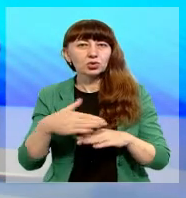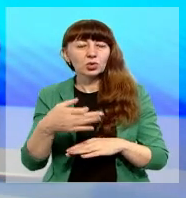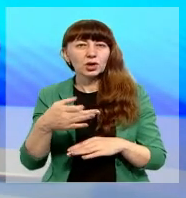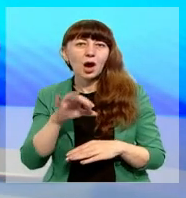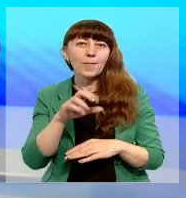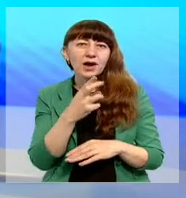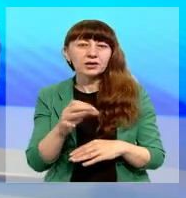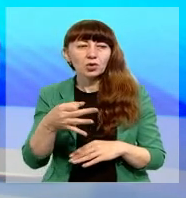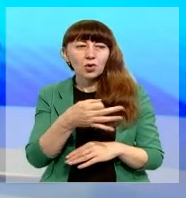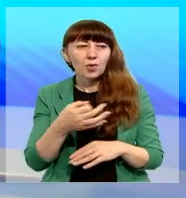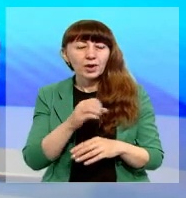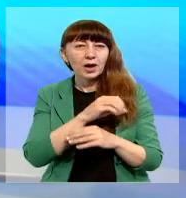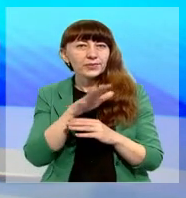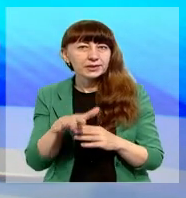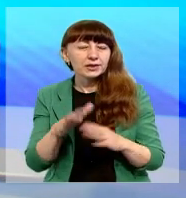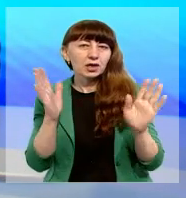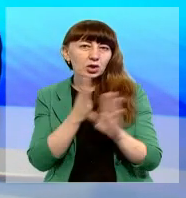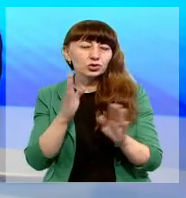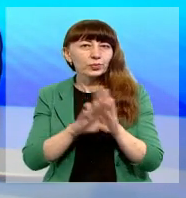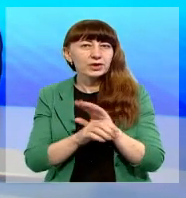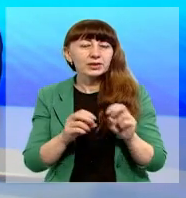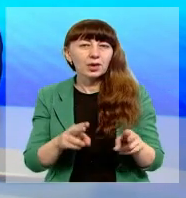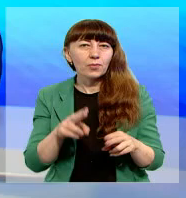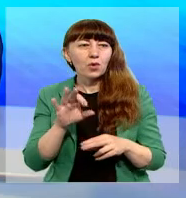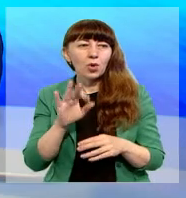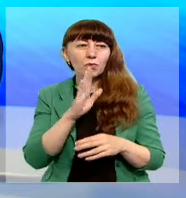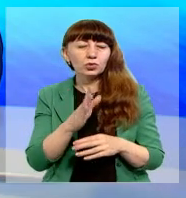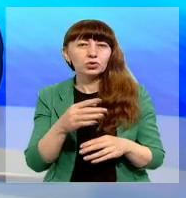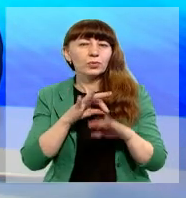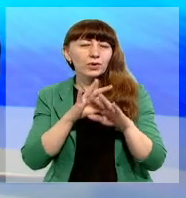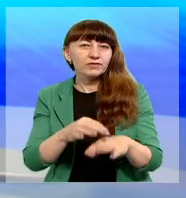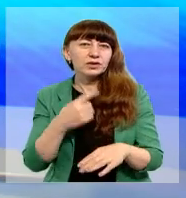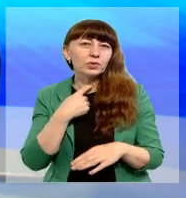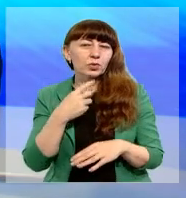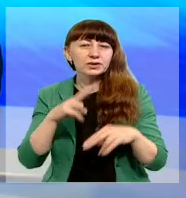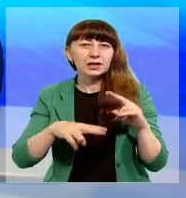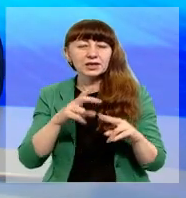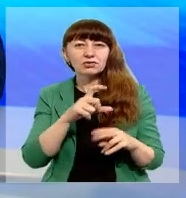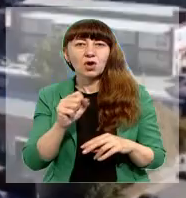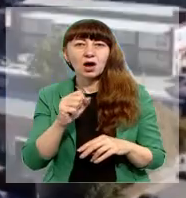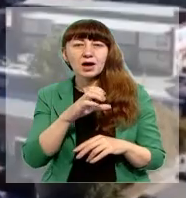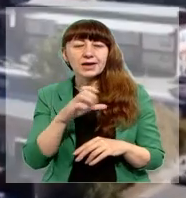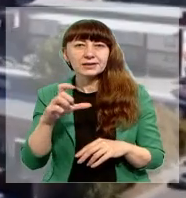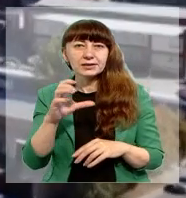встречи обсудили вопросы обеспечения экологической безопасности в рамках предстоящего референдума по строительству АЭС.